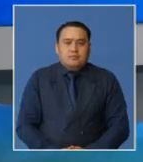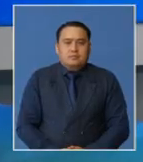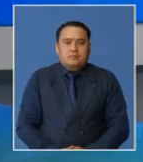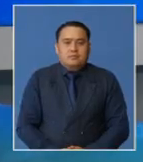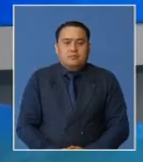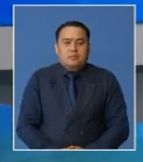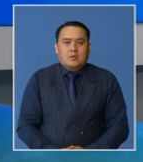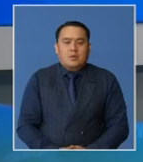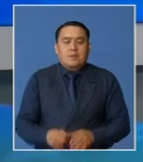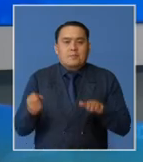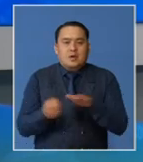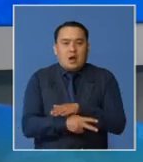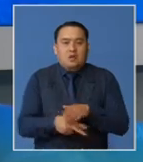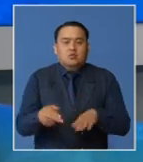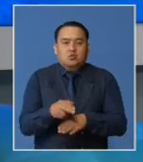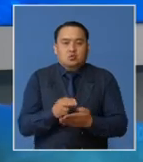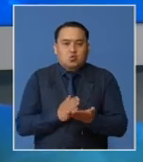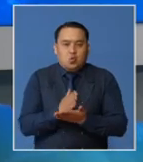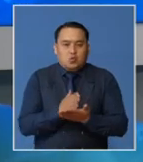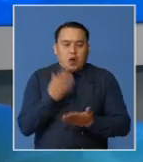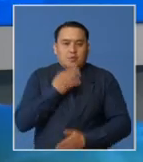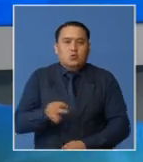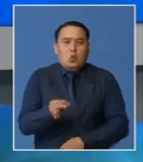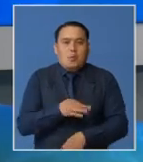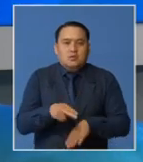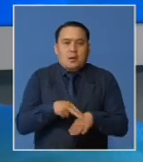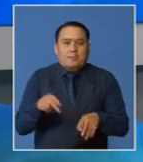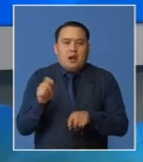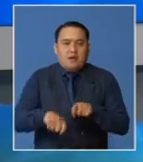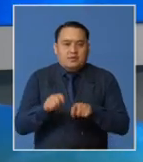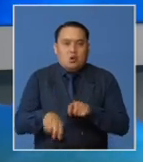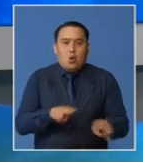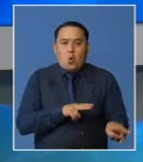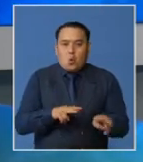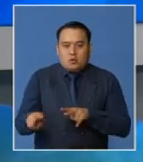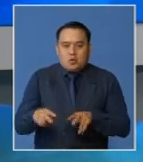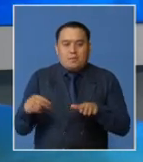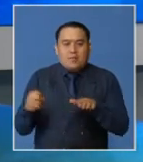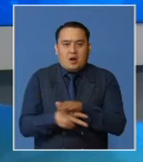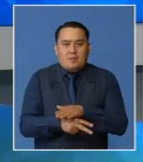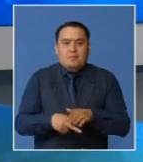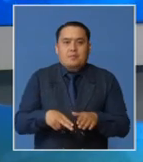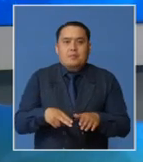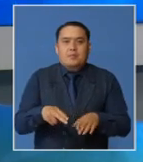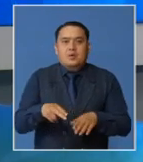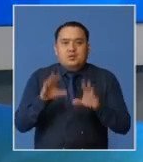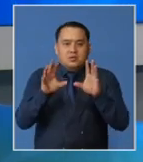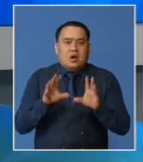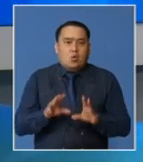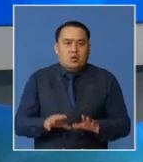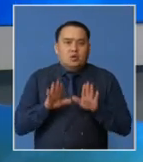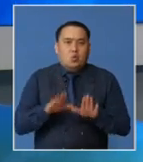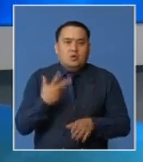Миграционная служба Департамента полиции Алматинской области проводит рейдовые мероприятия по контролю за миграцией и соблюдением миграционного